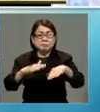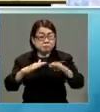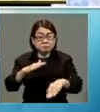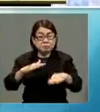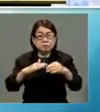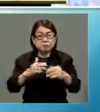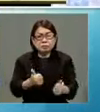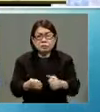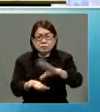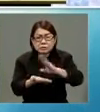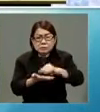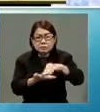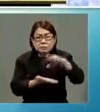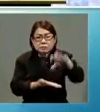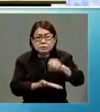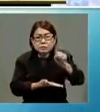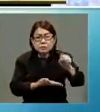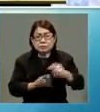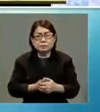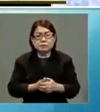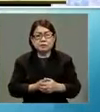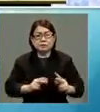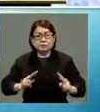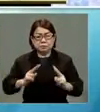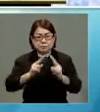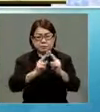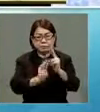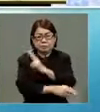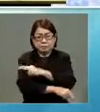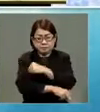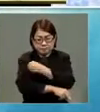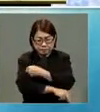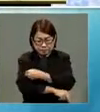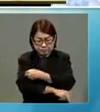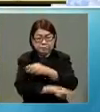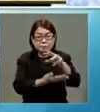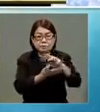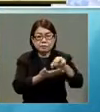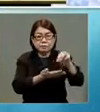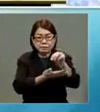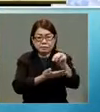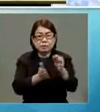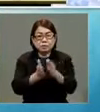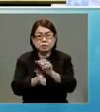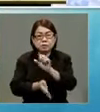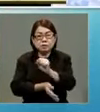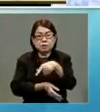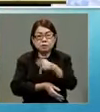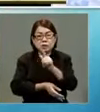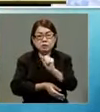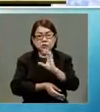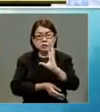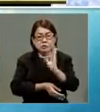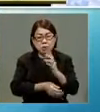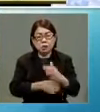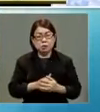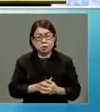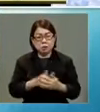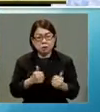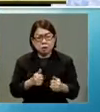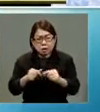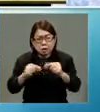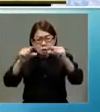การศึกษาร่วมกันระหว่างทางกระทรวงสาธารณสุขมหาวิทยาลัยต่างๆแล้วก็สปสช.นะครับพอดีตัวเล็กม